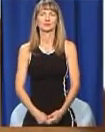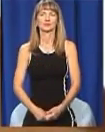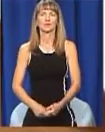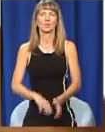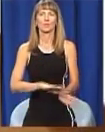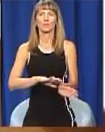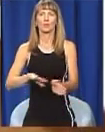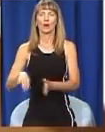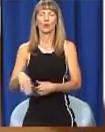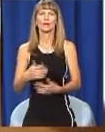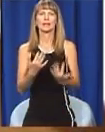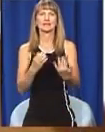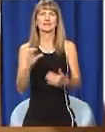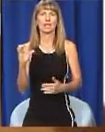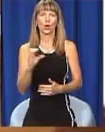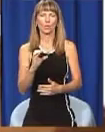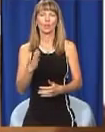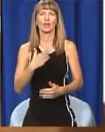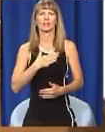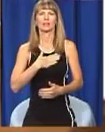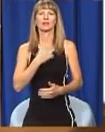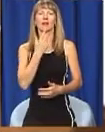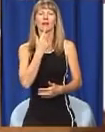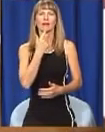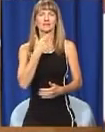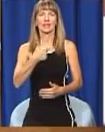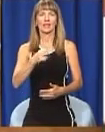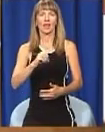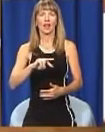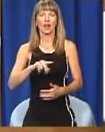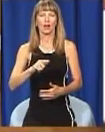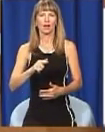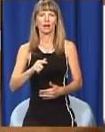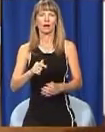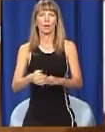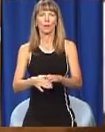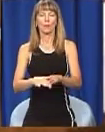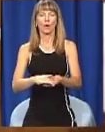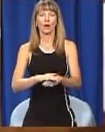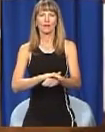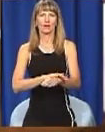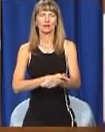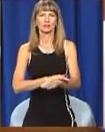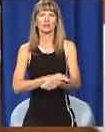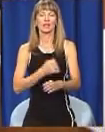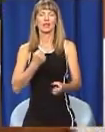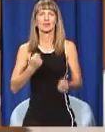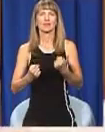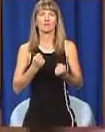Проходит несколько секунд, как наш красный гель сверху покрывается